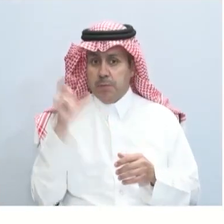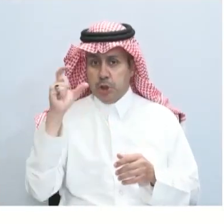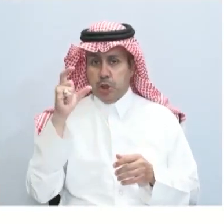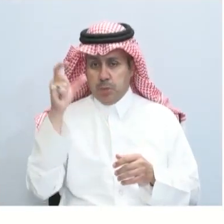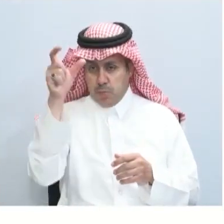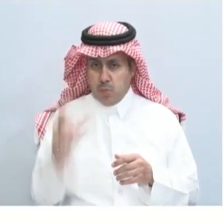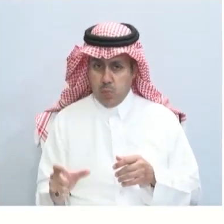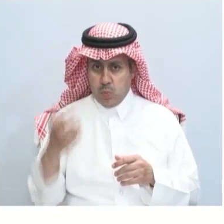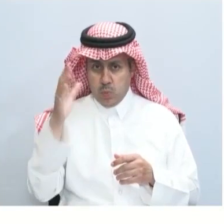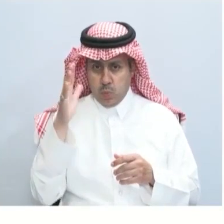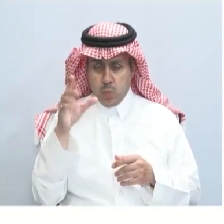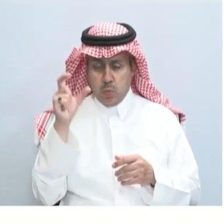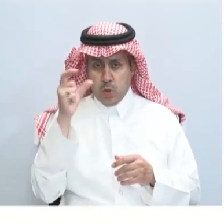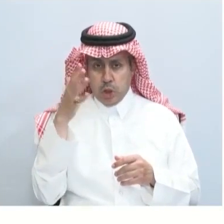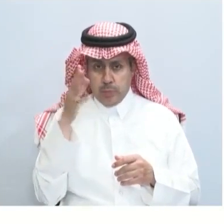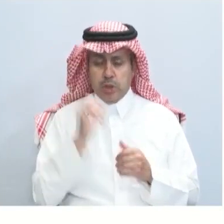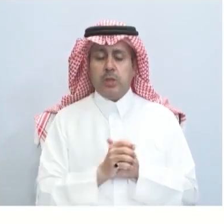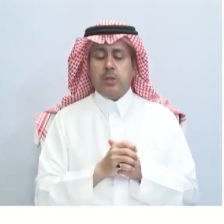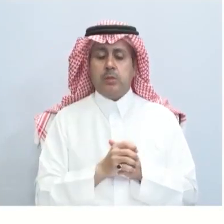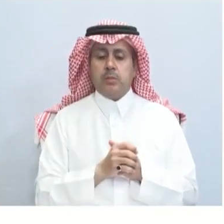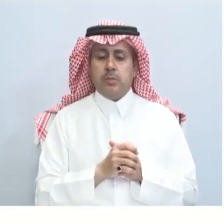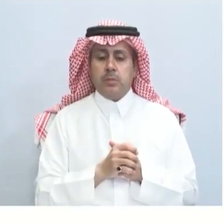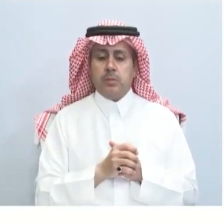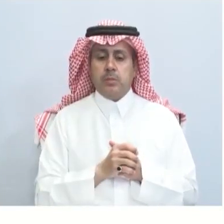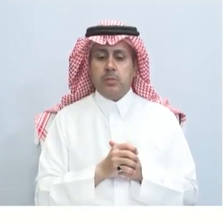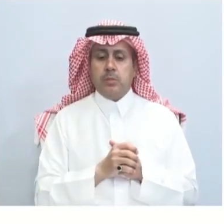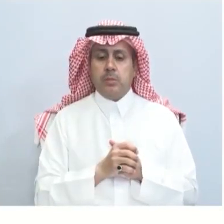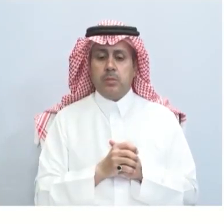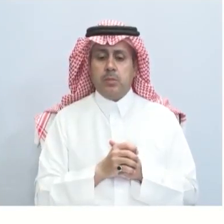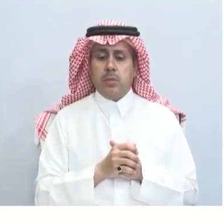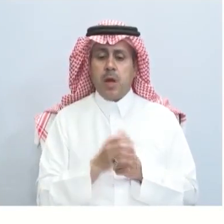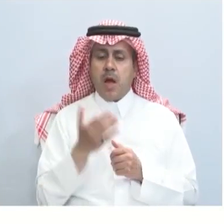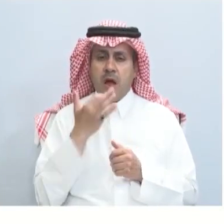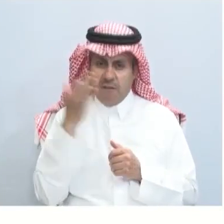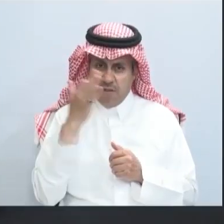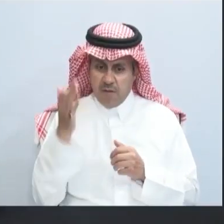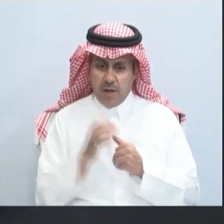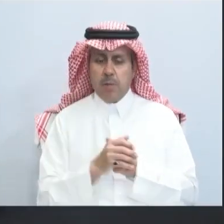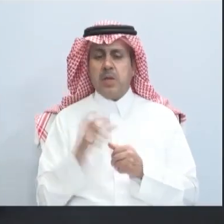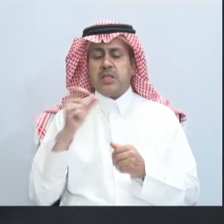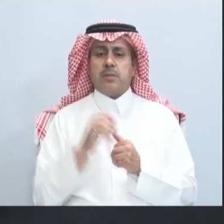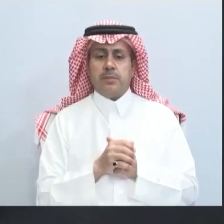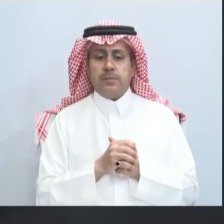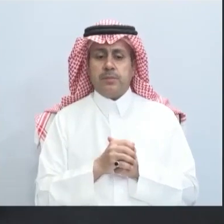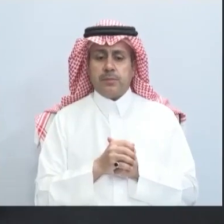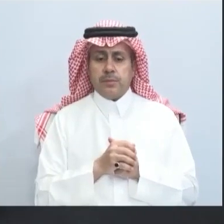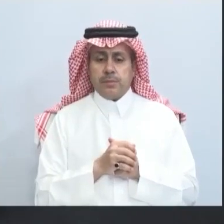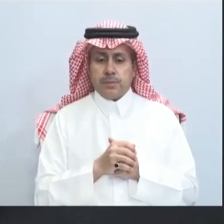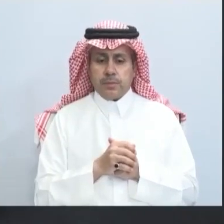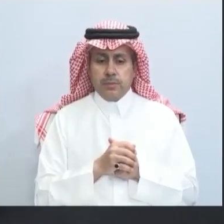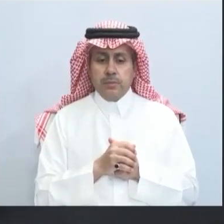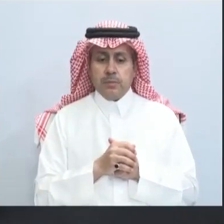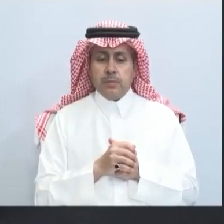قلوبهم على الاسلام وتهيئتهم لما اريد له نصر دين الله هذا كذلك من الحكم لا